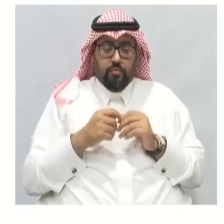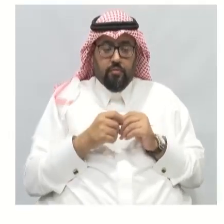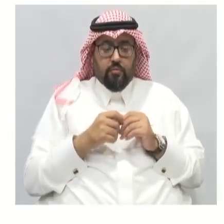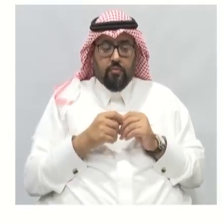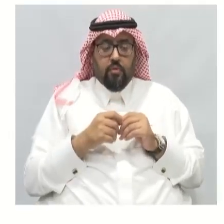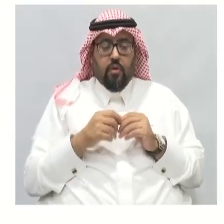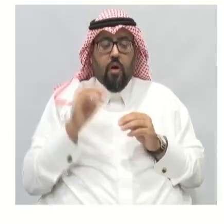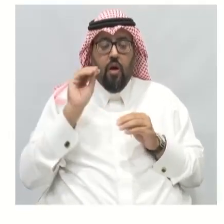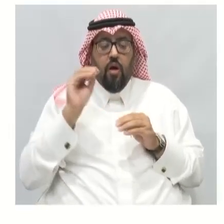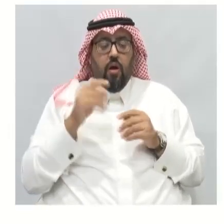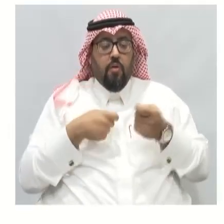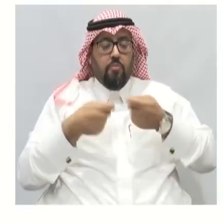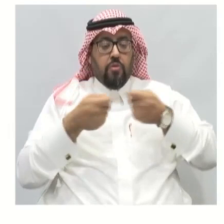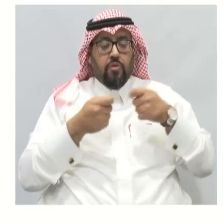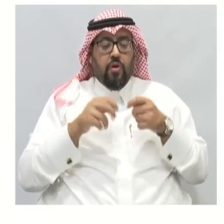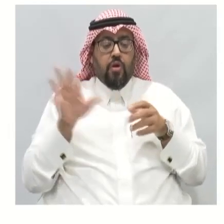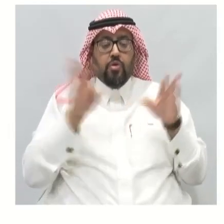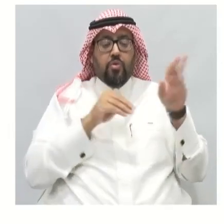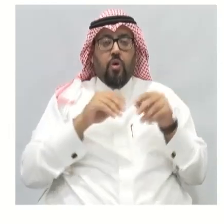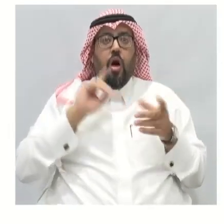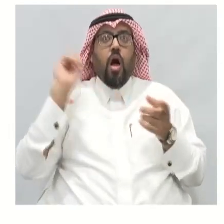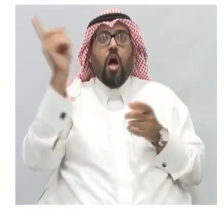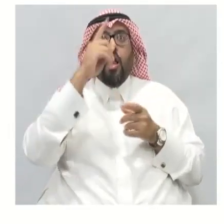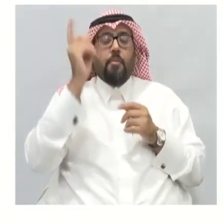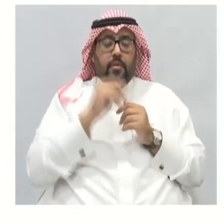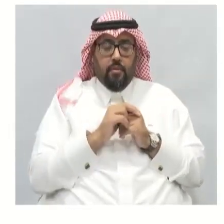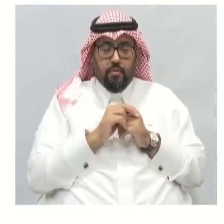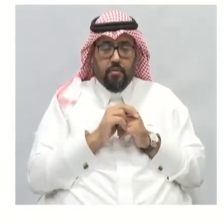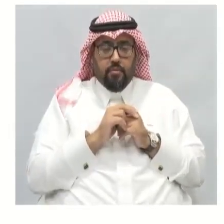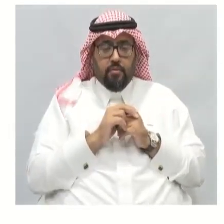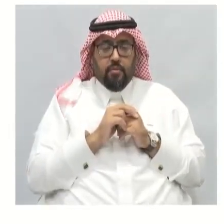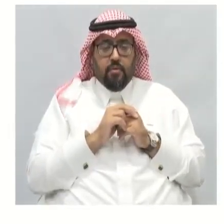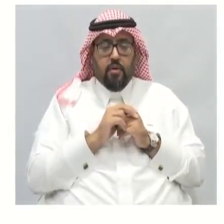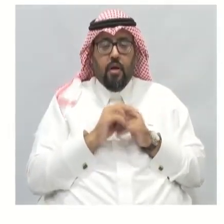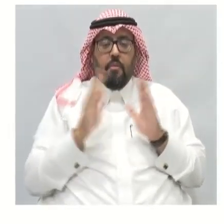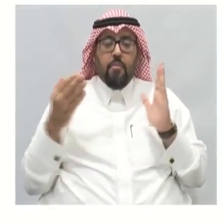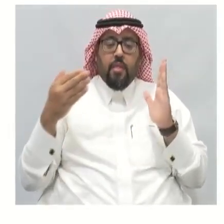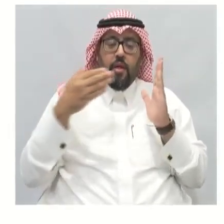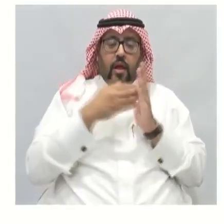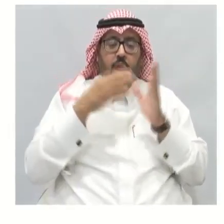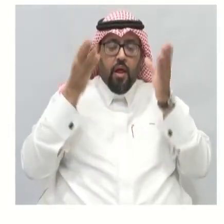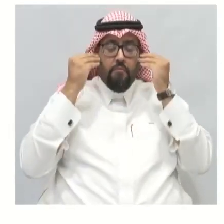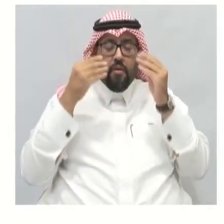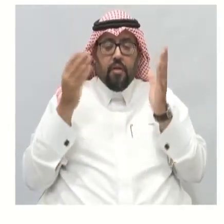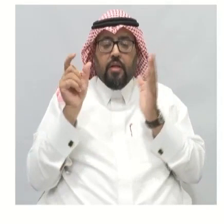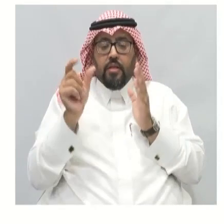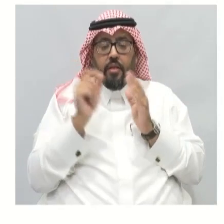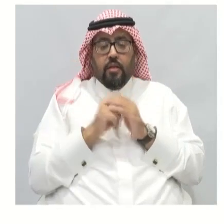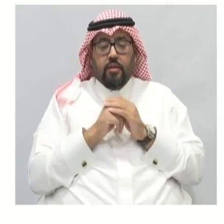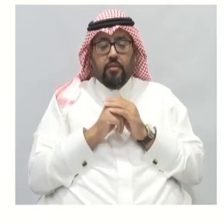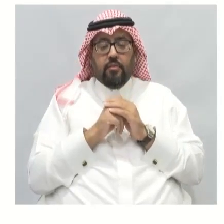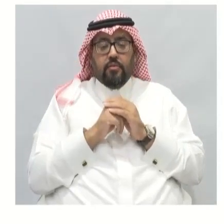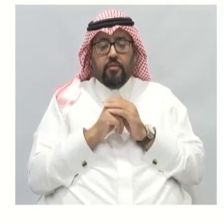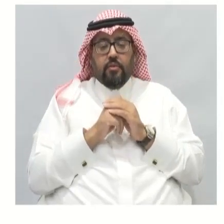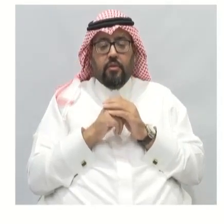على القدره على المنافسه في الاسواق العالميه وبذلك تعرفنا في هذا الدرس